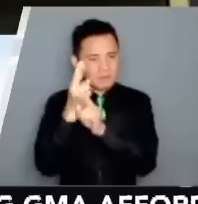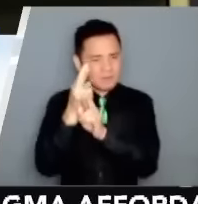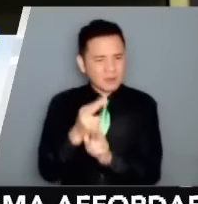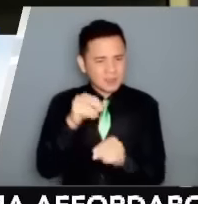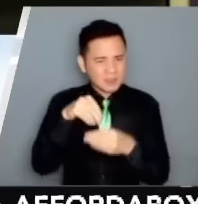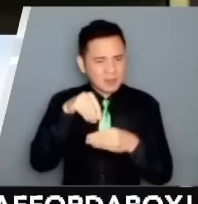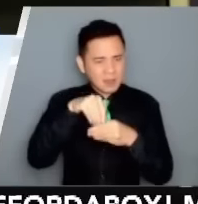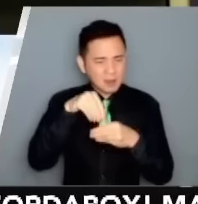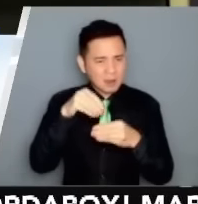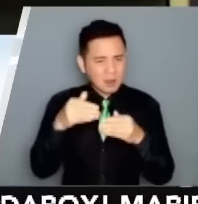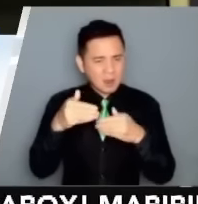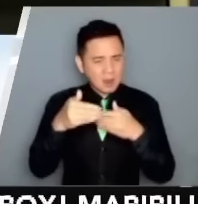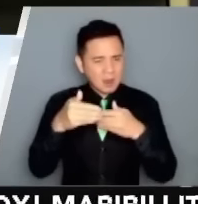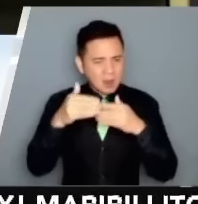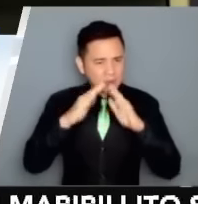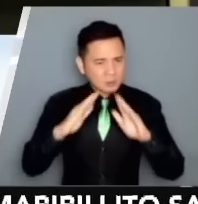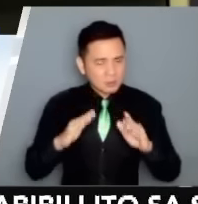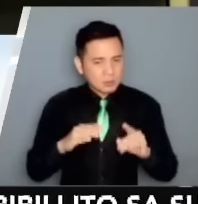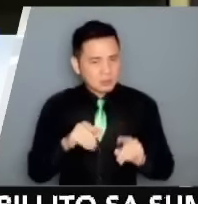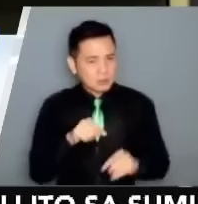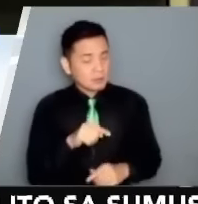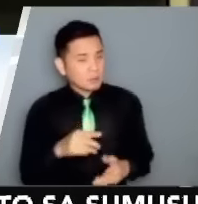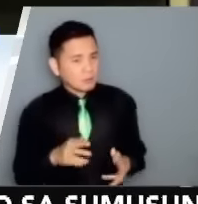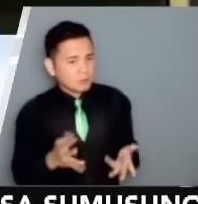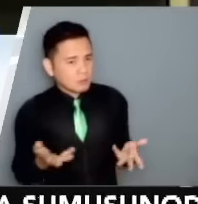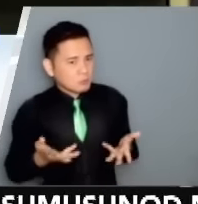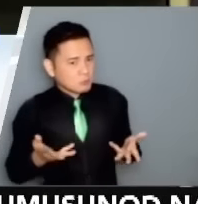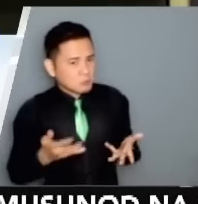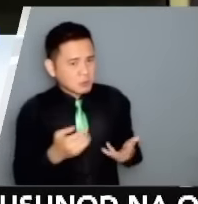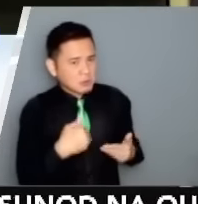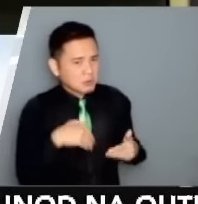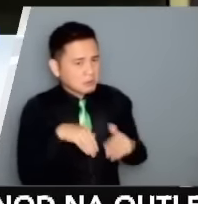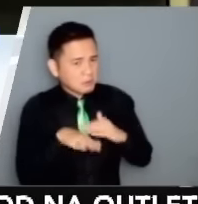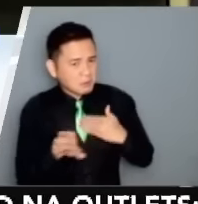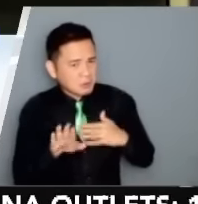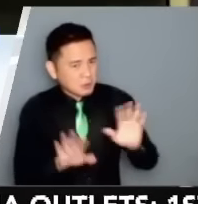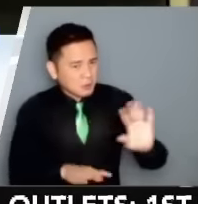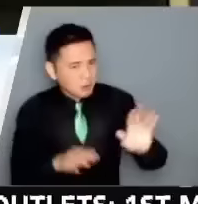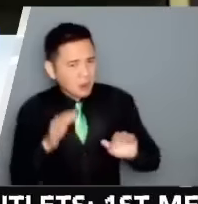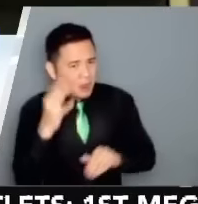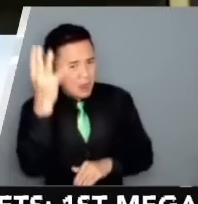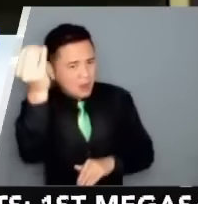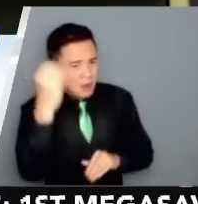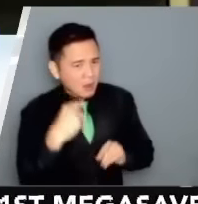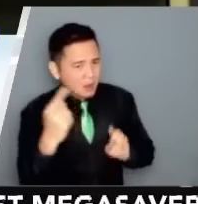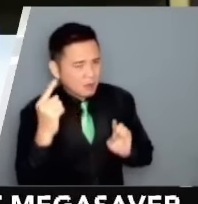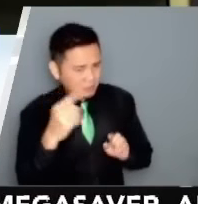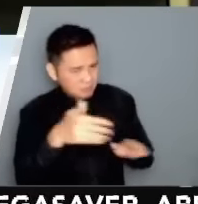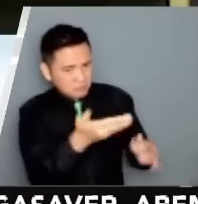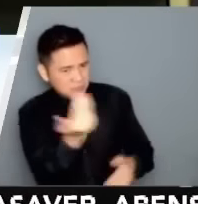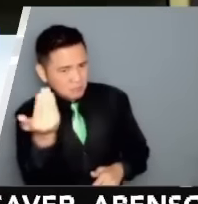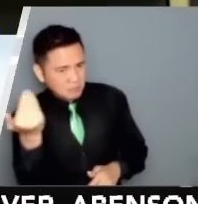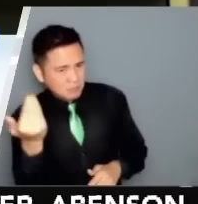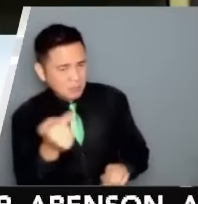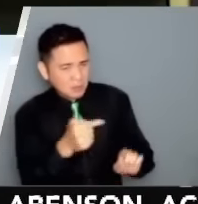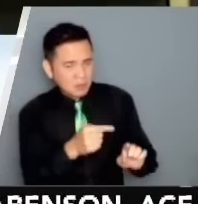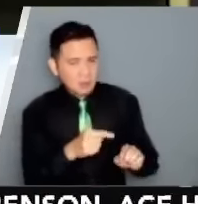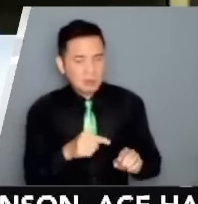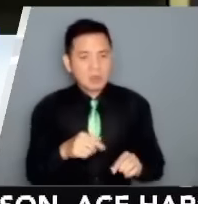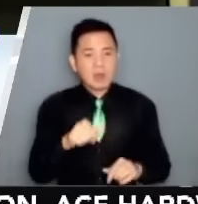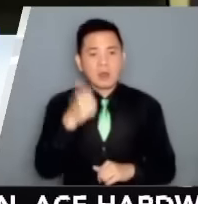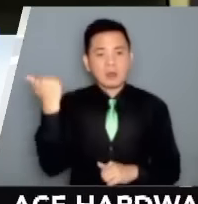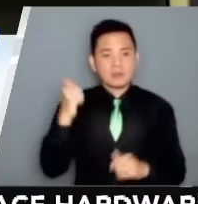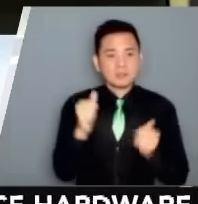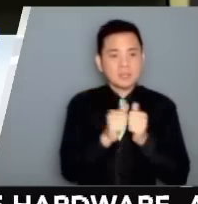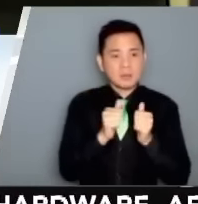Kuya bakit dito ka pumupunta sa kwarto doun tayo sa labas mag-usap TS sabi t's nung Tiningnan ko yung isang kasama niyang lalaki which is nandun sa main